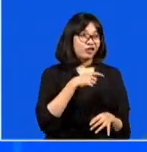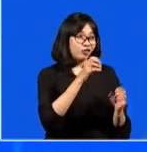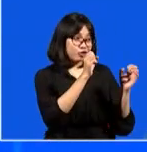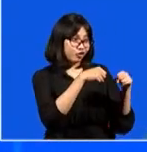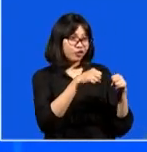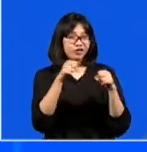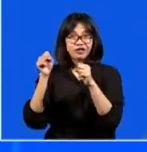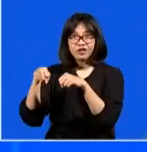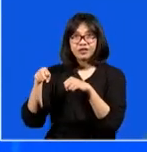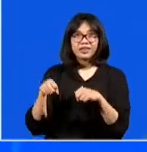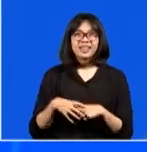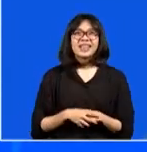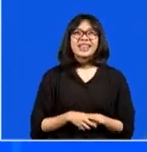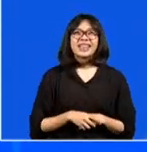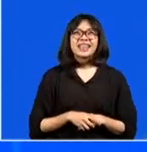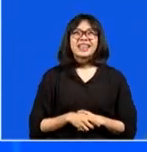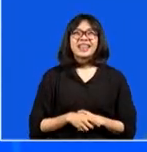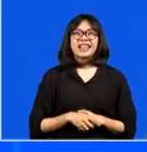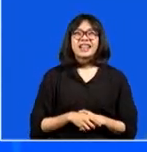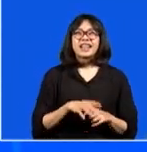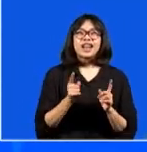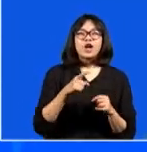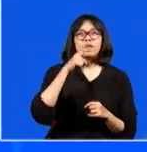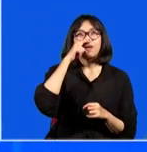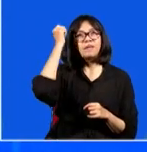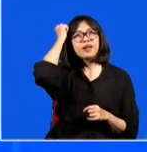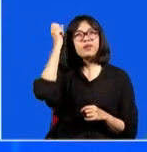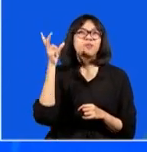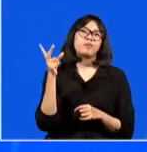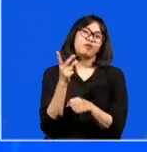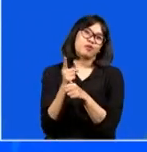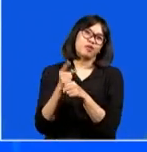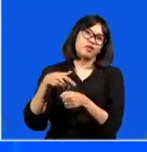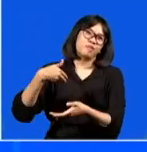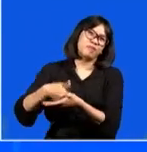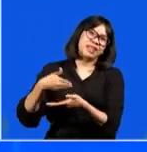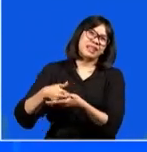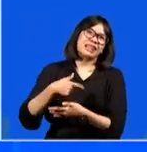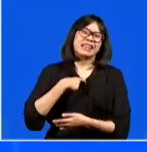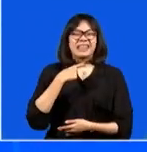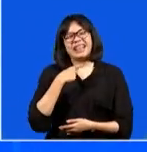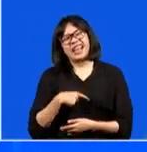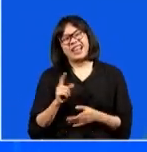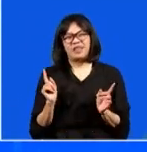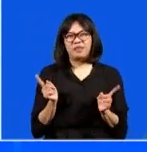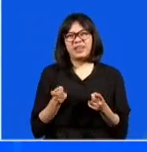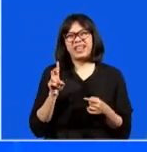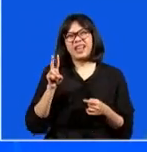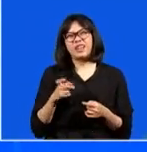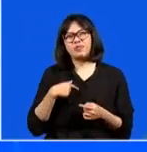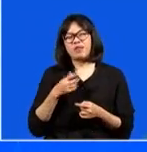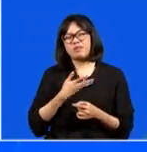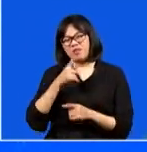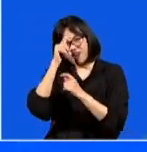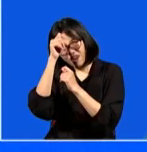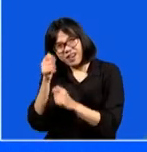guru kalau bapak ibu guru yang minta saya juga jadi gimana ya harus melakukannya ya sebagai bentuk apresiasi